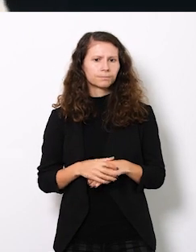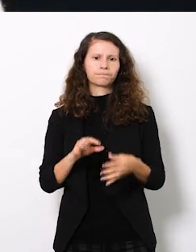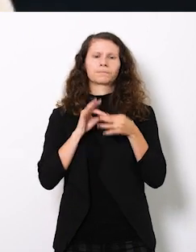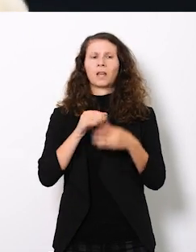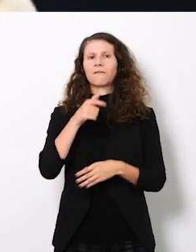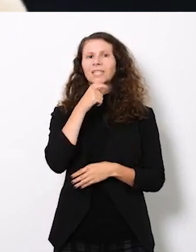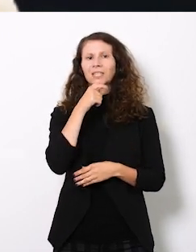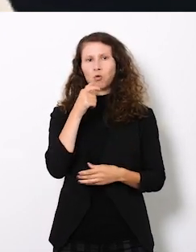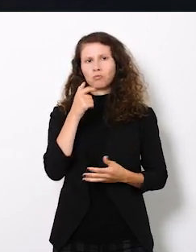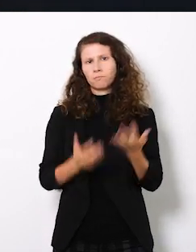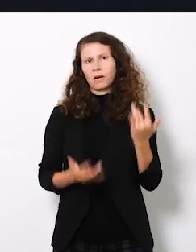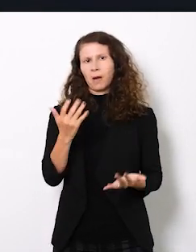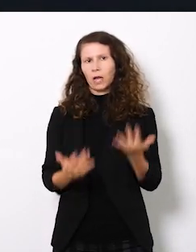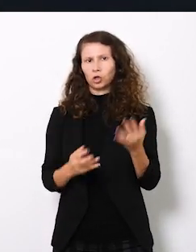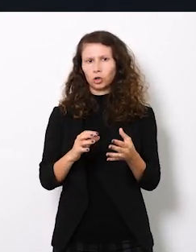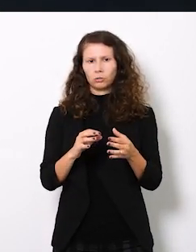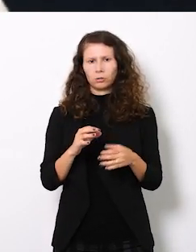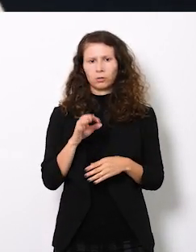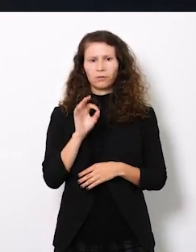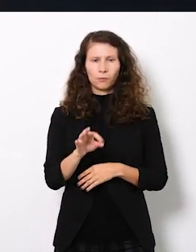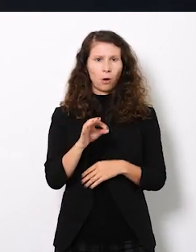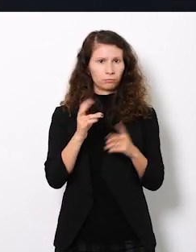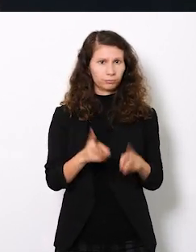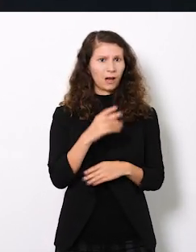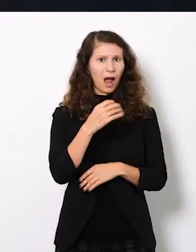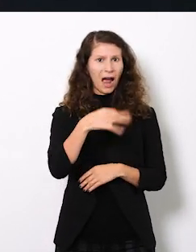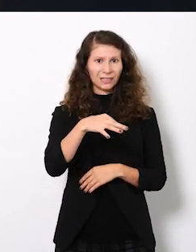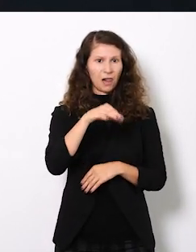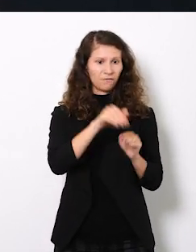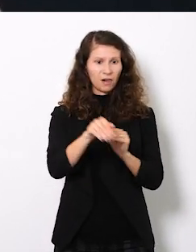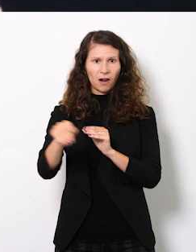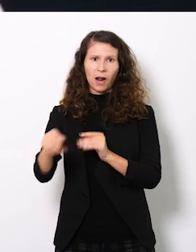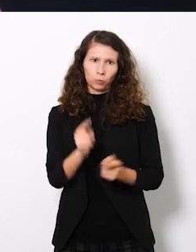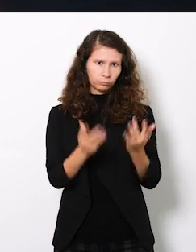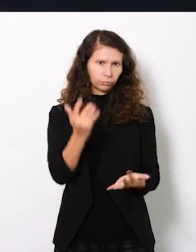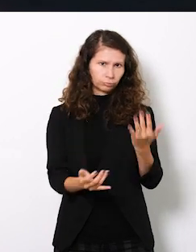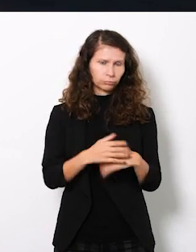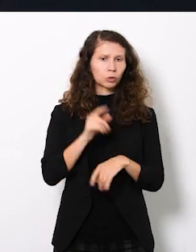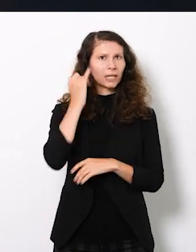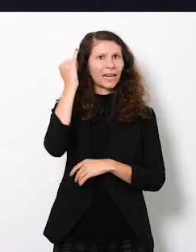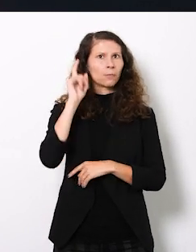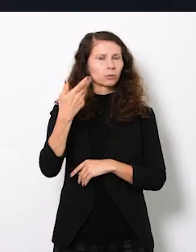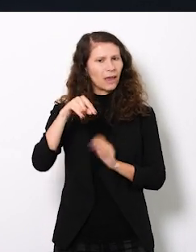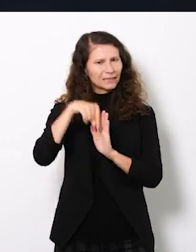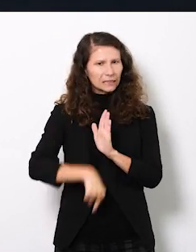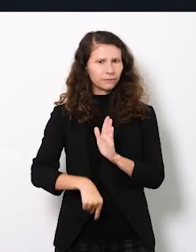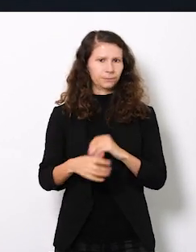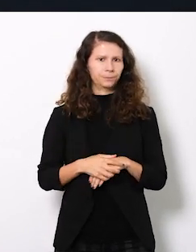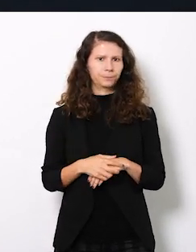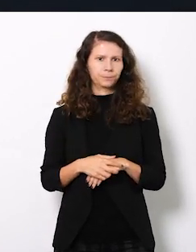Versicherungsmathematisch für jeden Einzelfall errechnet. Und die Idee muss man etwas noch fortsetzen. Wir sagen also